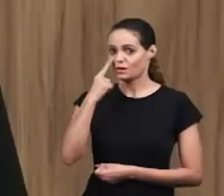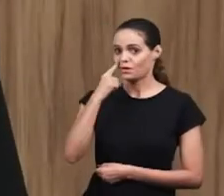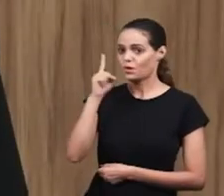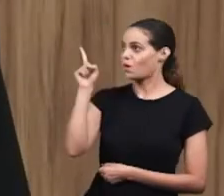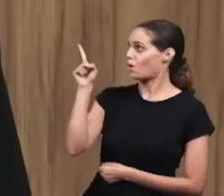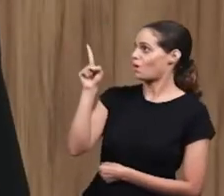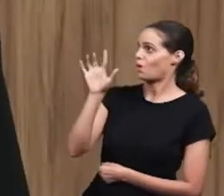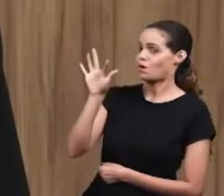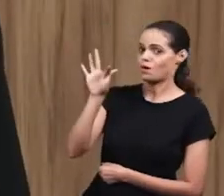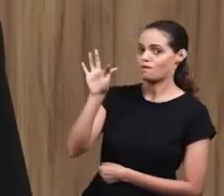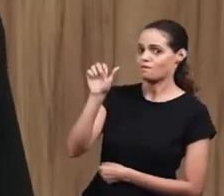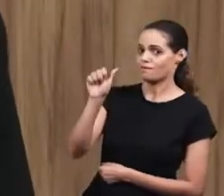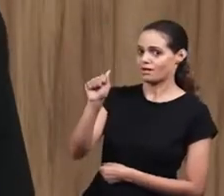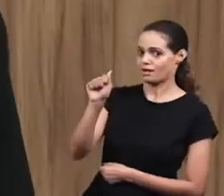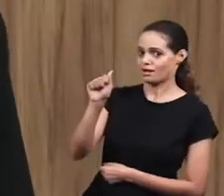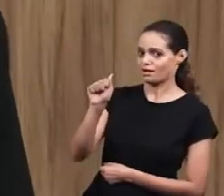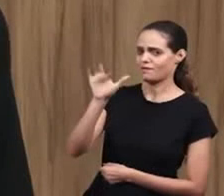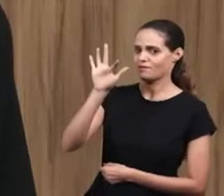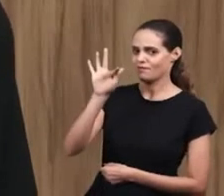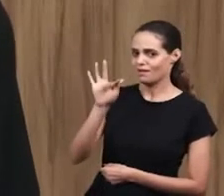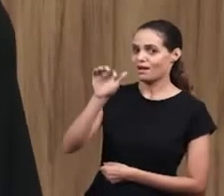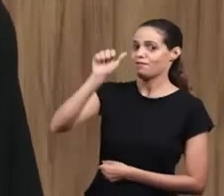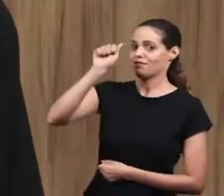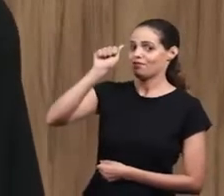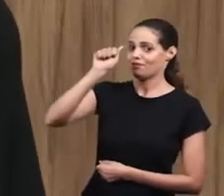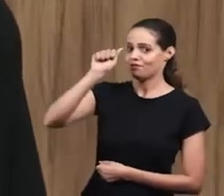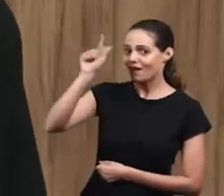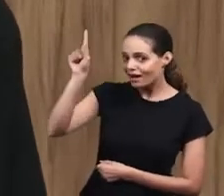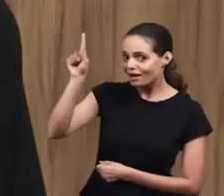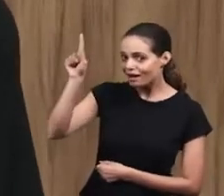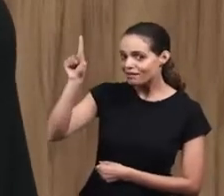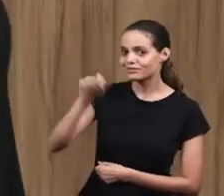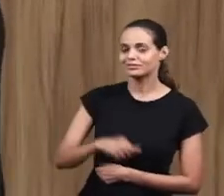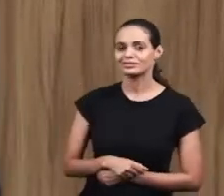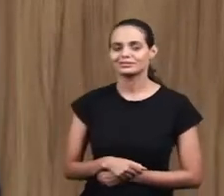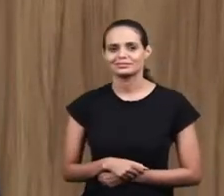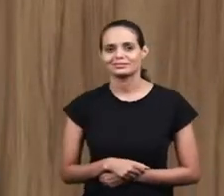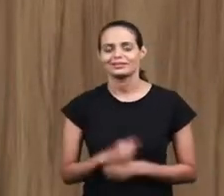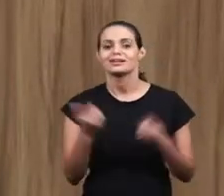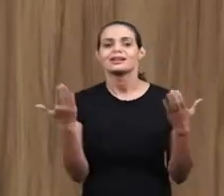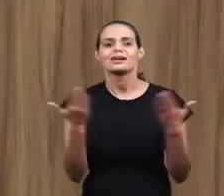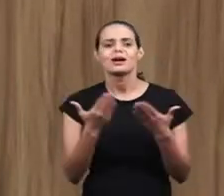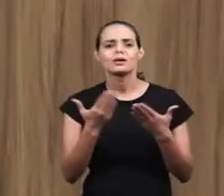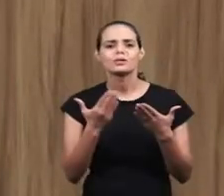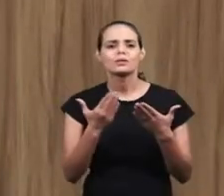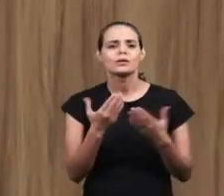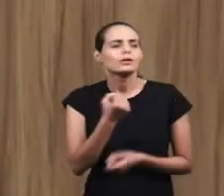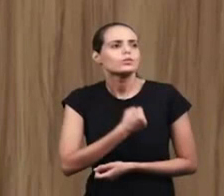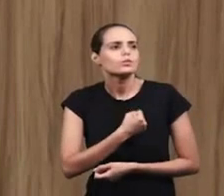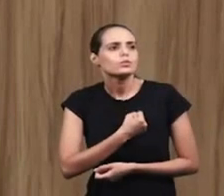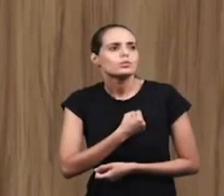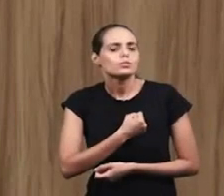Lasst uns lesen. Es ist der Viervierteltakt. F, F, F,